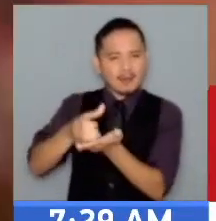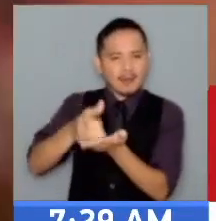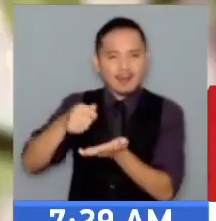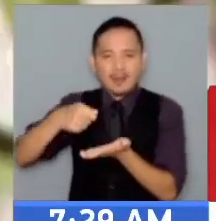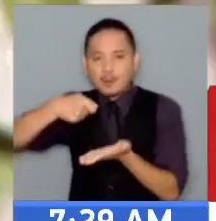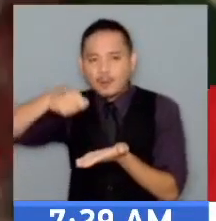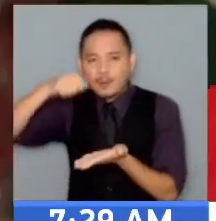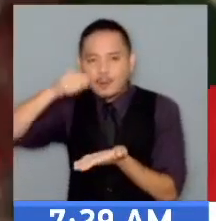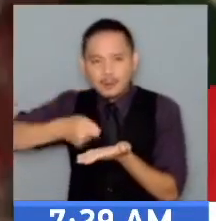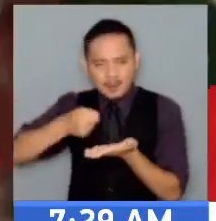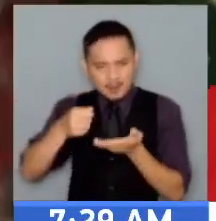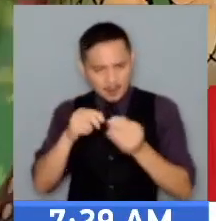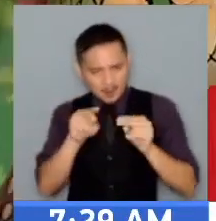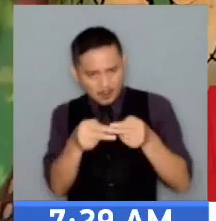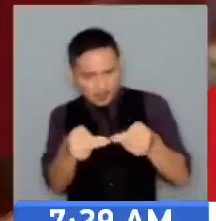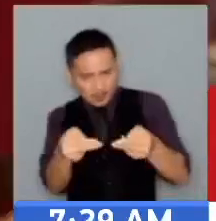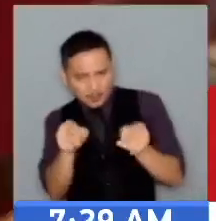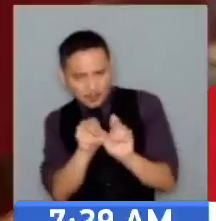inspired.